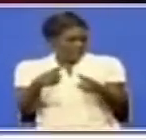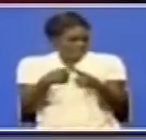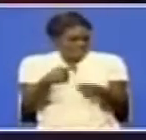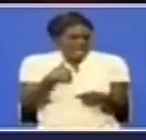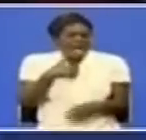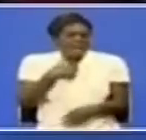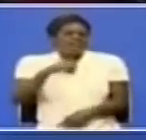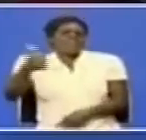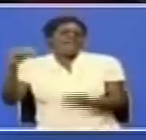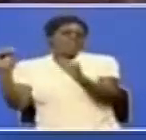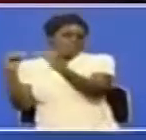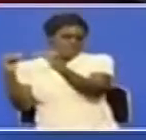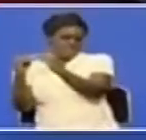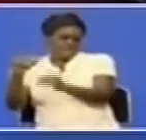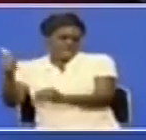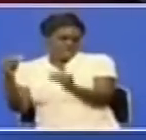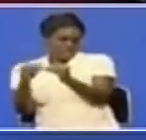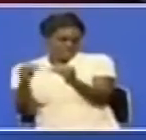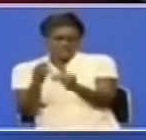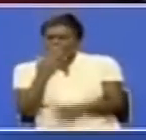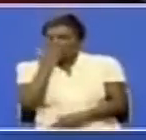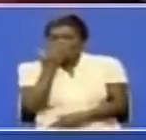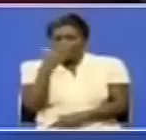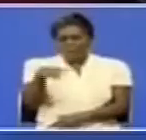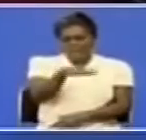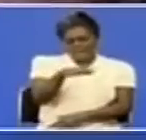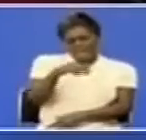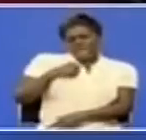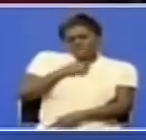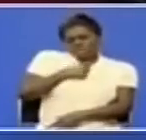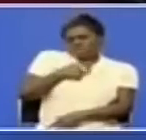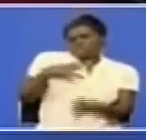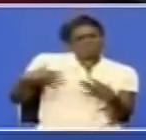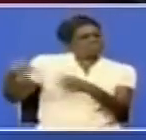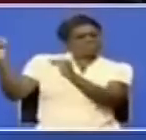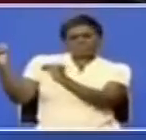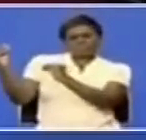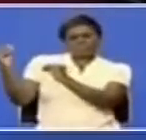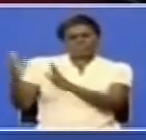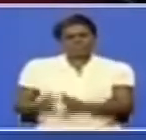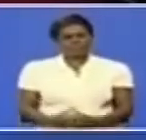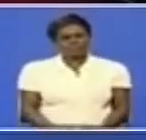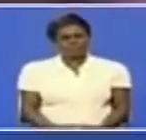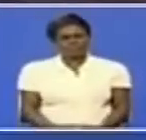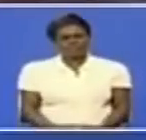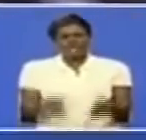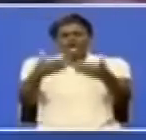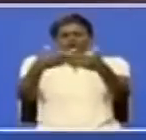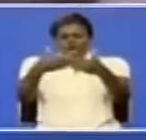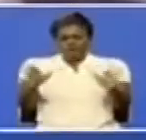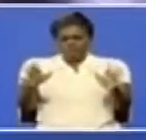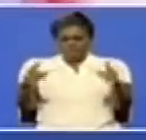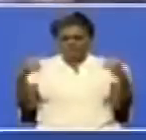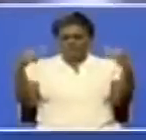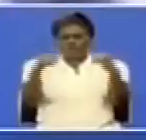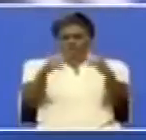naenda mikutano mingine, niko na mkutano bure na maua huko, utaniruhusu niweze kwenda. Asante, Mungu akubariki. An open spat